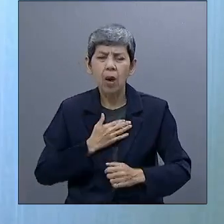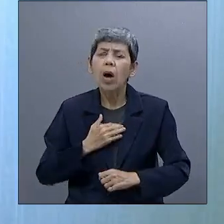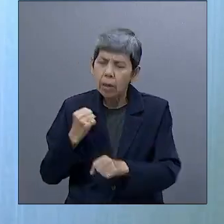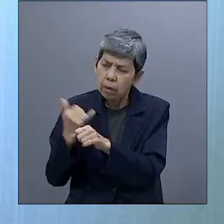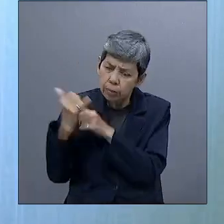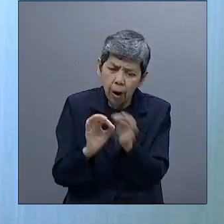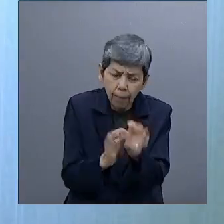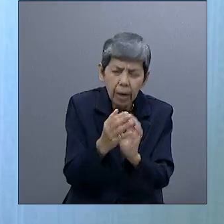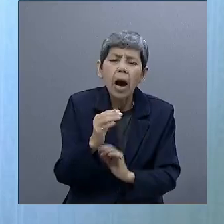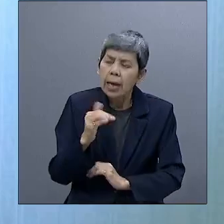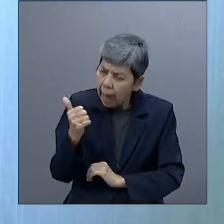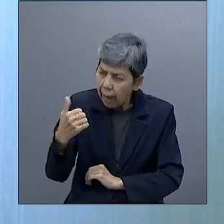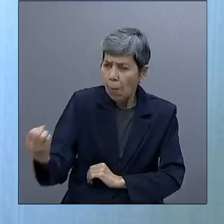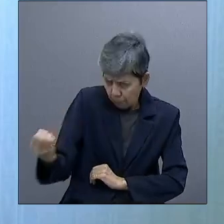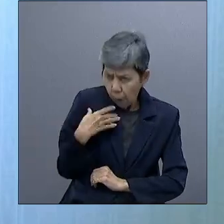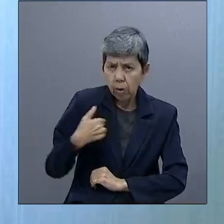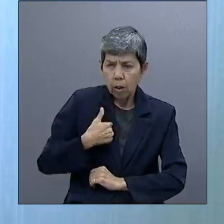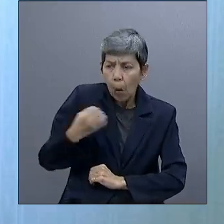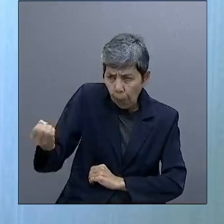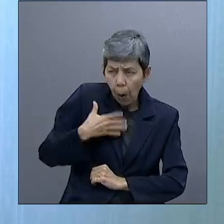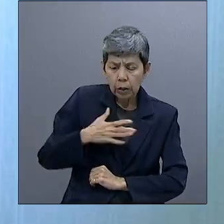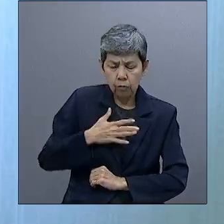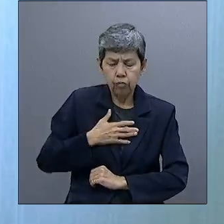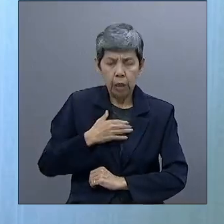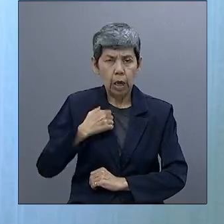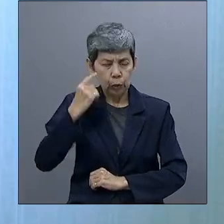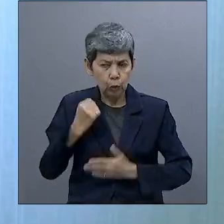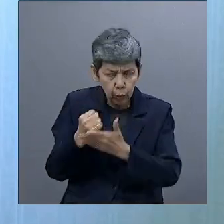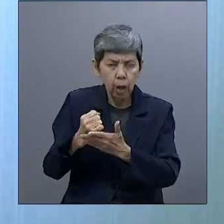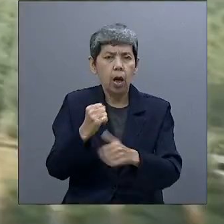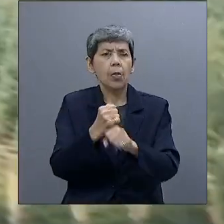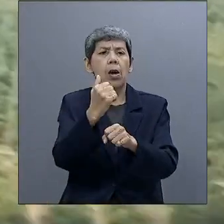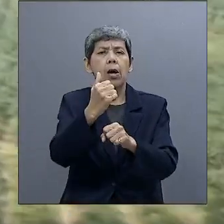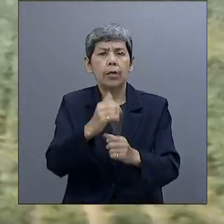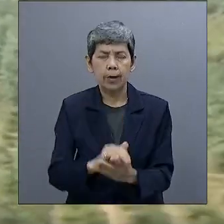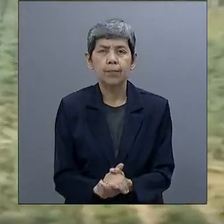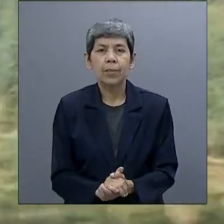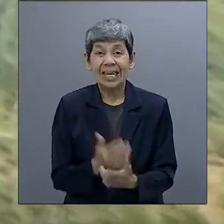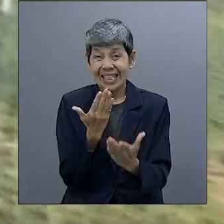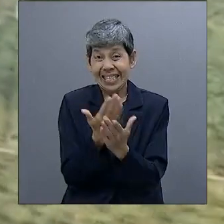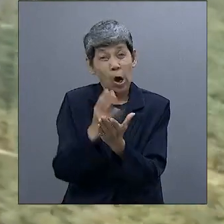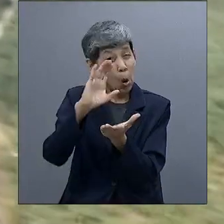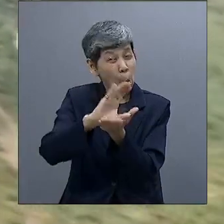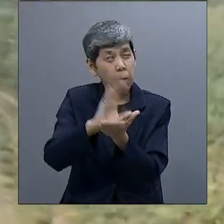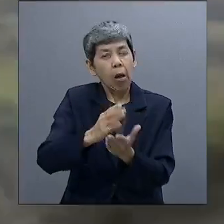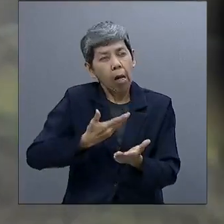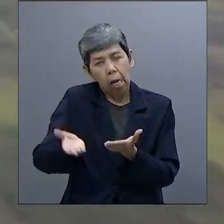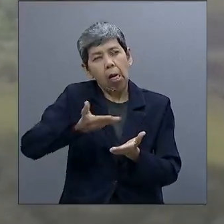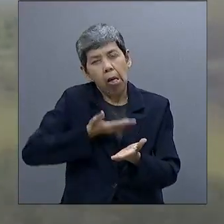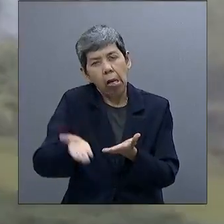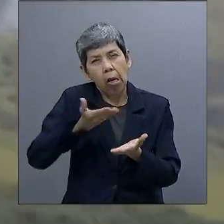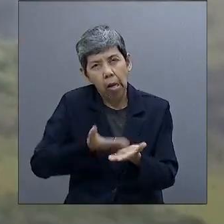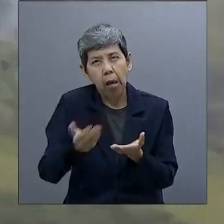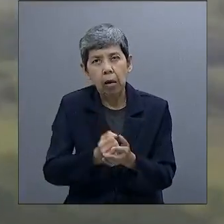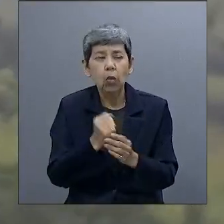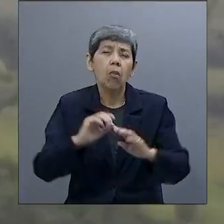จุด 100% แต่ขอให้มีการบริหารจัดการไฟให้ถูกต้องครับขอบคุณ งบประมาณที่คาดว่าอาจจะสร้างความเสียหายให้กับท